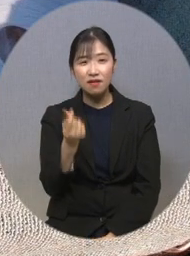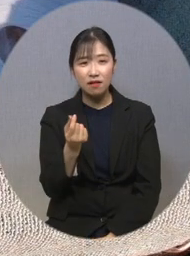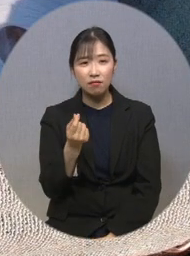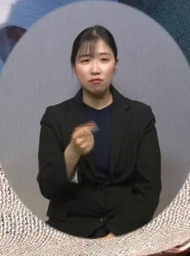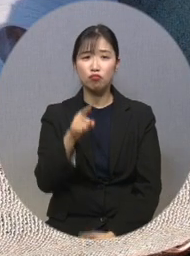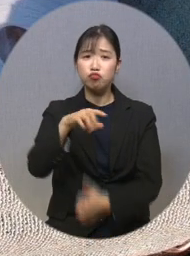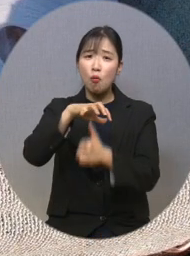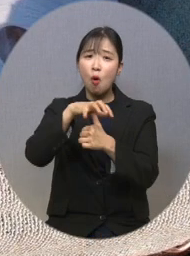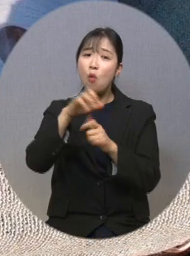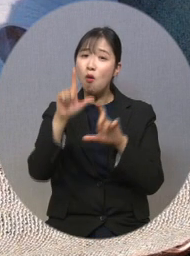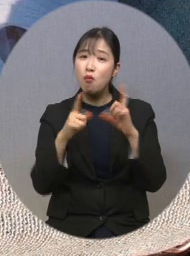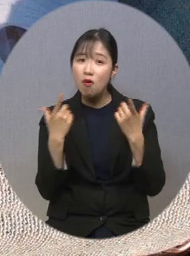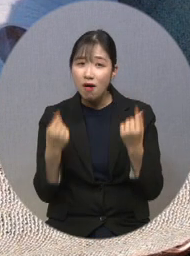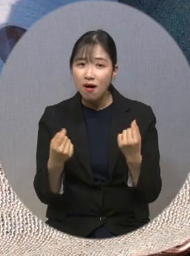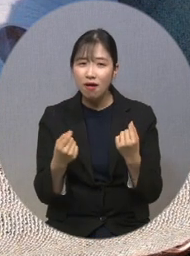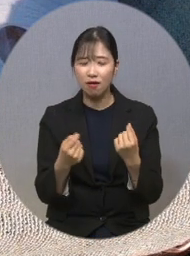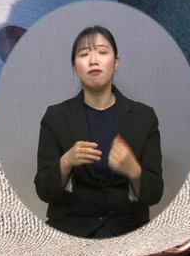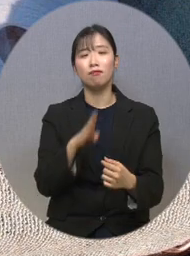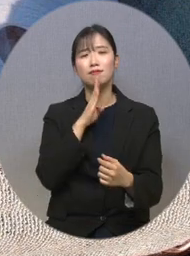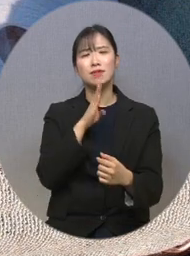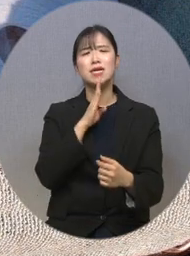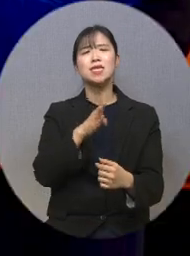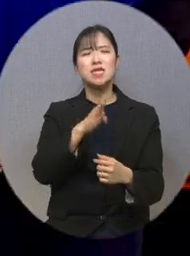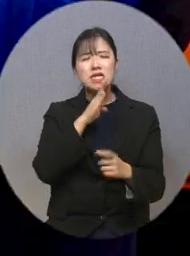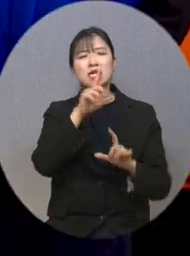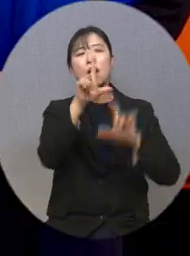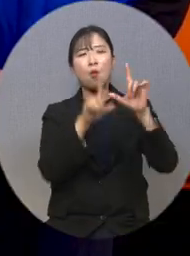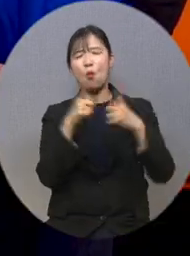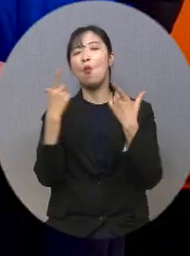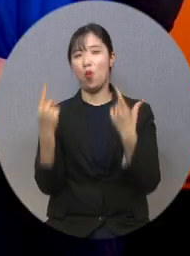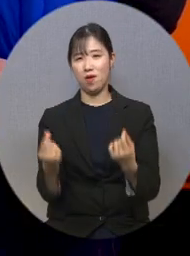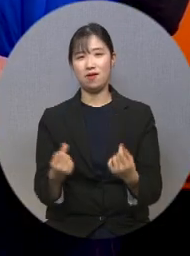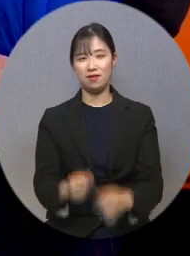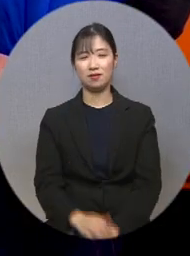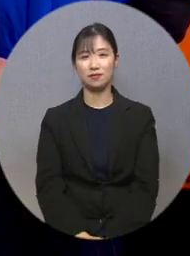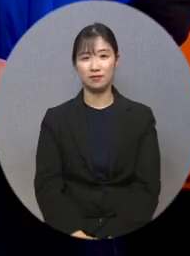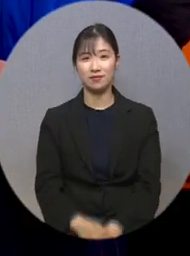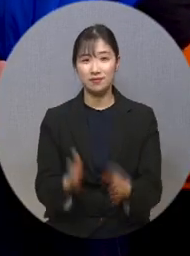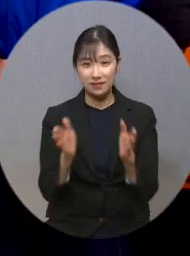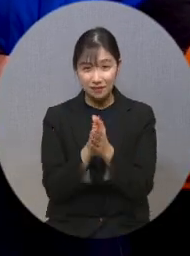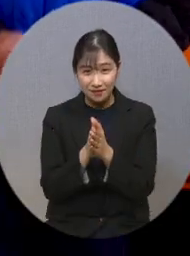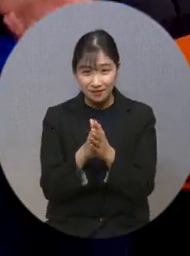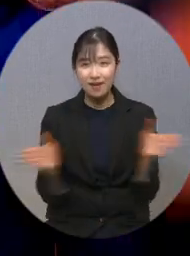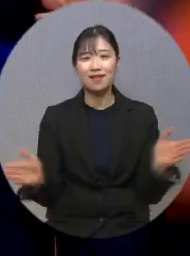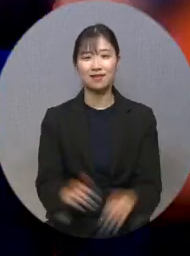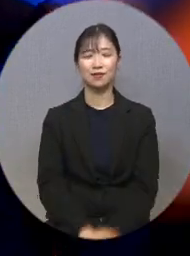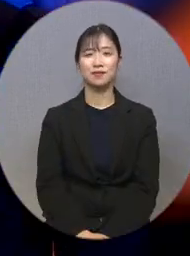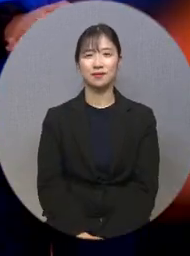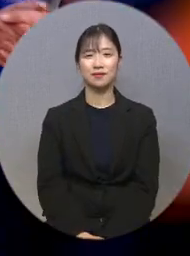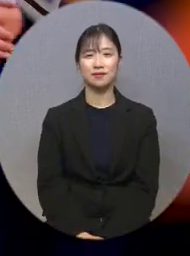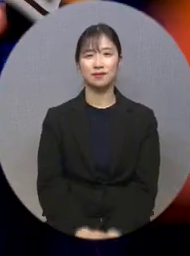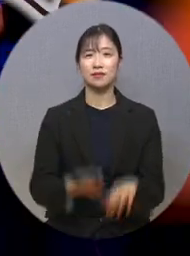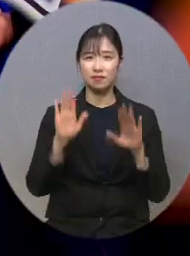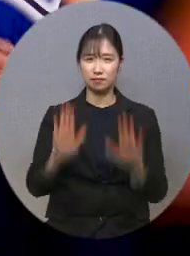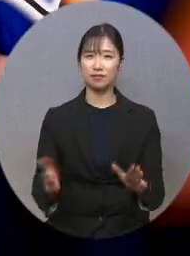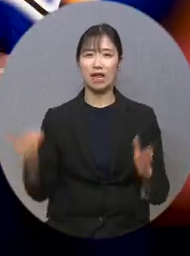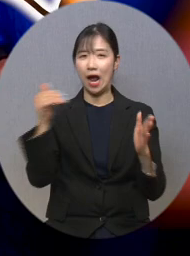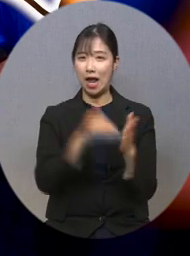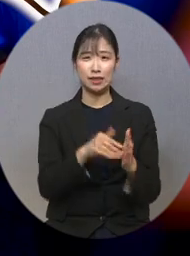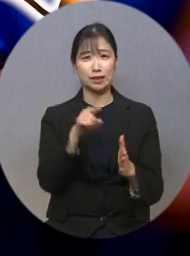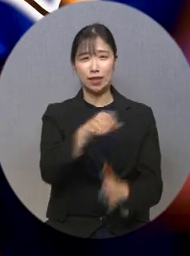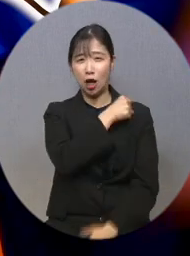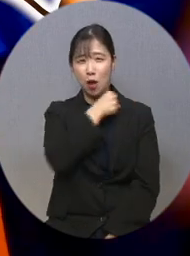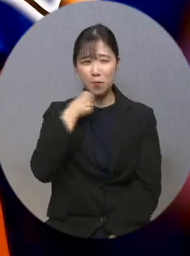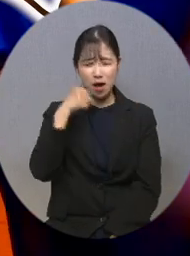그냥 버섯 같이 생겼어요? 네, 실제로 원물 스낵이라 해서. 자, 네. 하나, 둘, 셋, 큐. 지금까지 이런 맛 없었다.